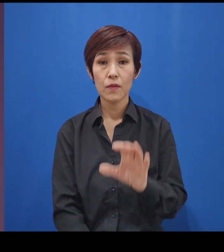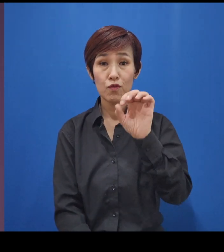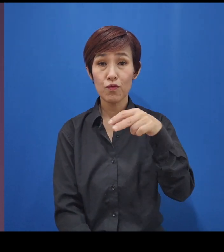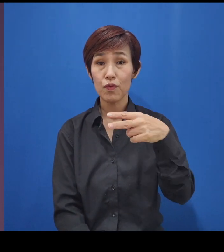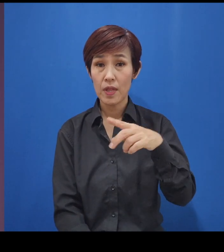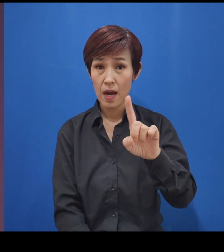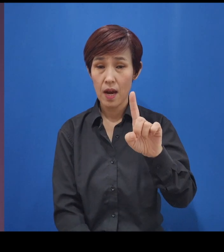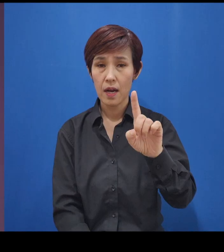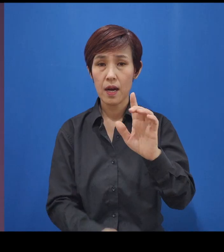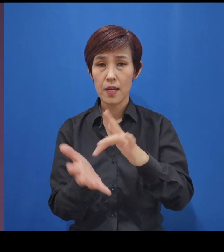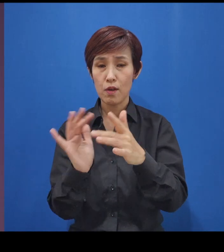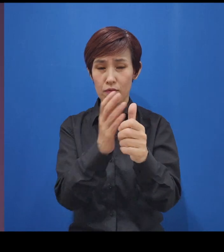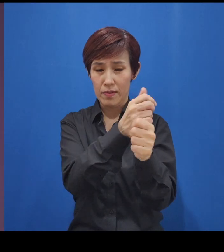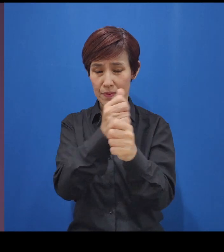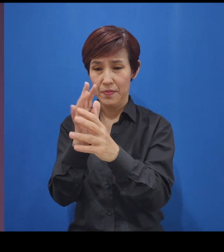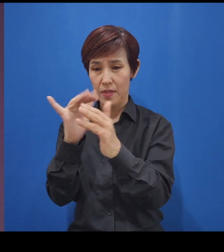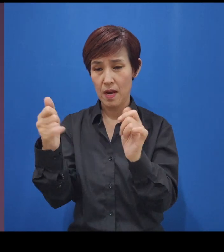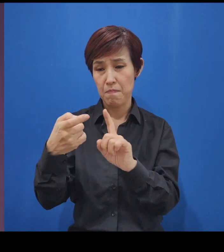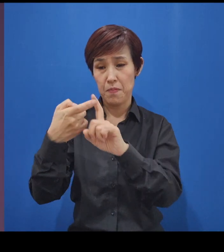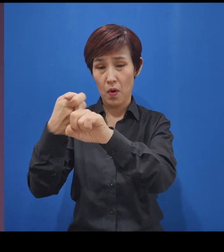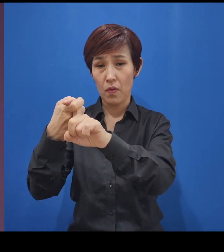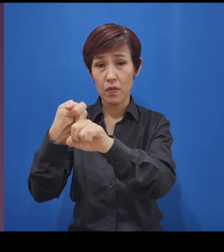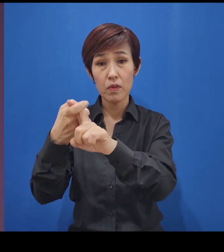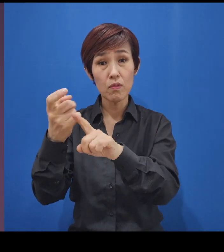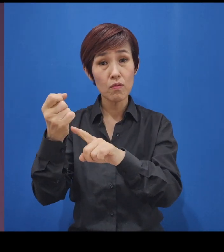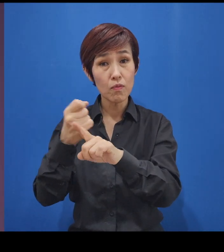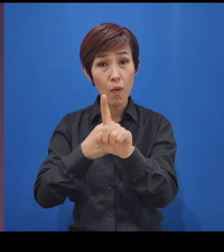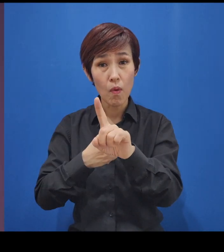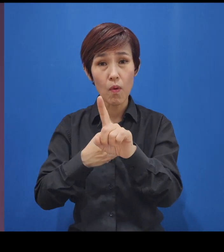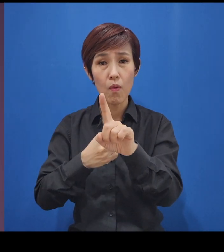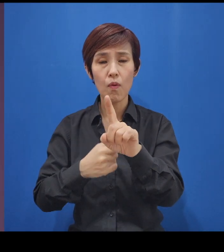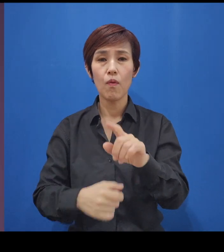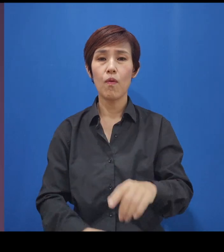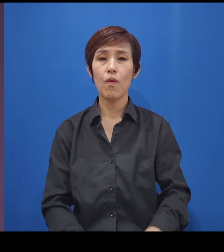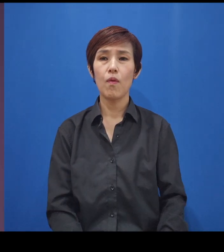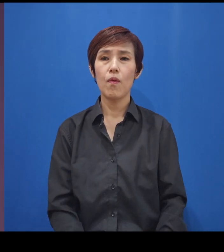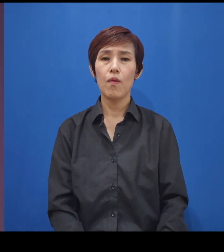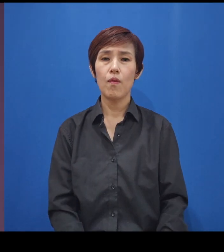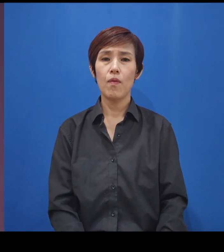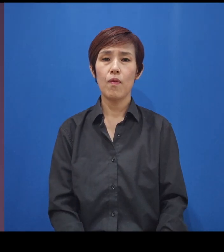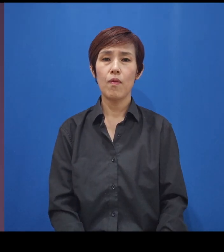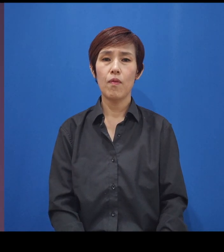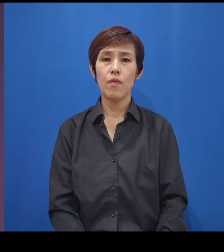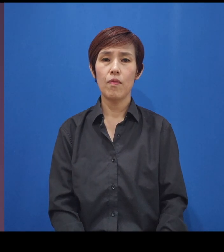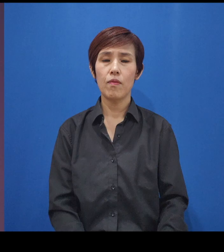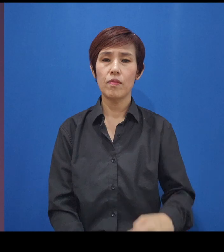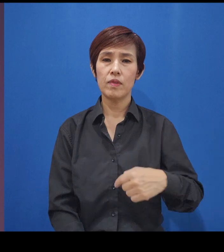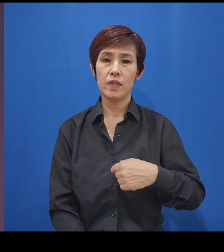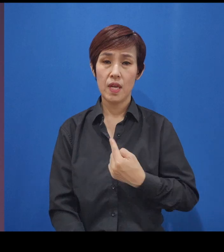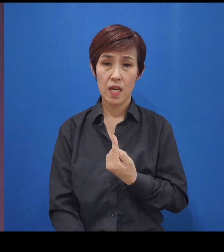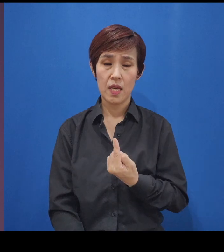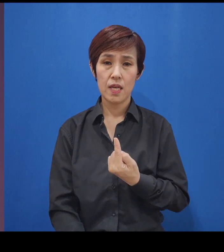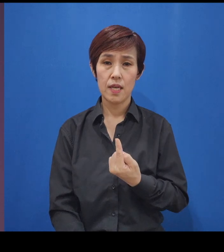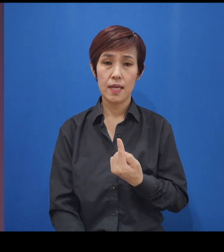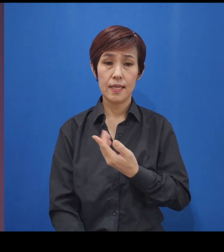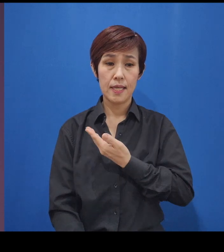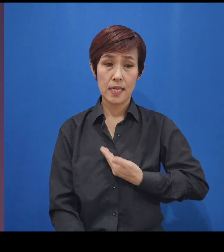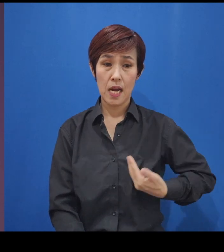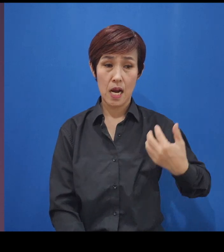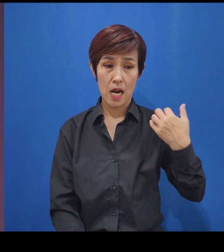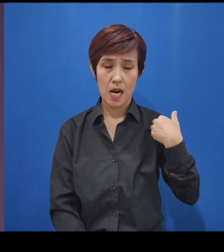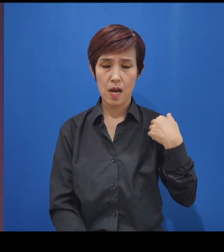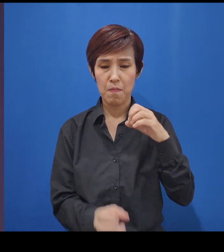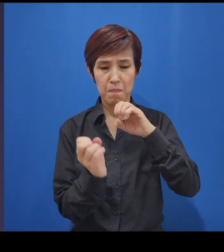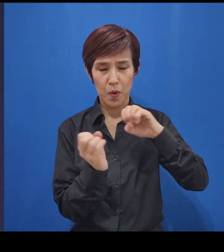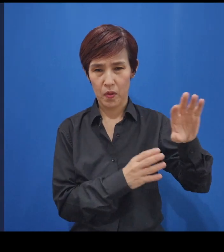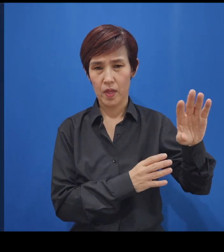그가 그 길을 가게 된 것에 대해서 그는 자신의 직무를 버리고 제 길로 갔다라고 설명했어요.